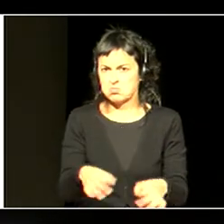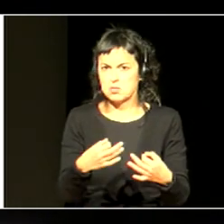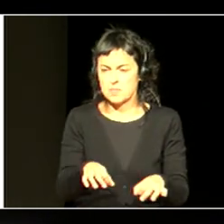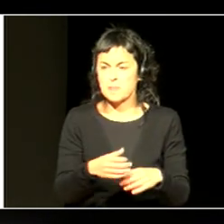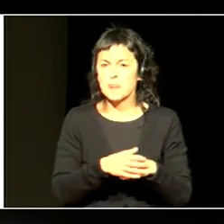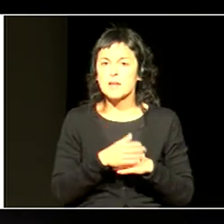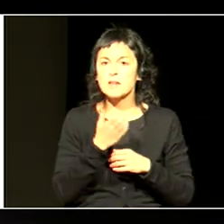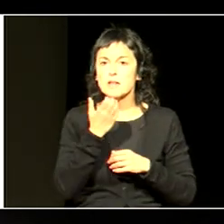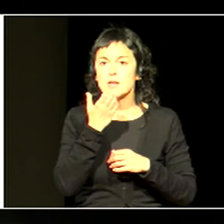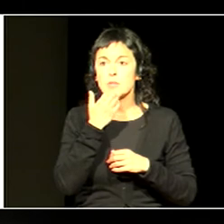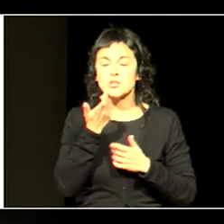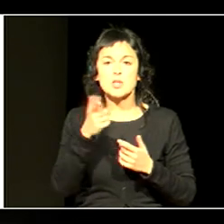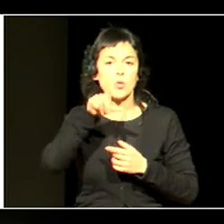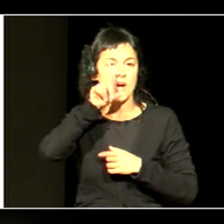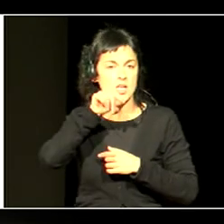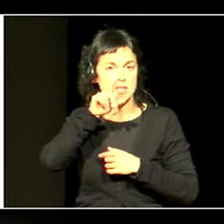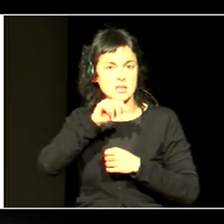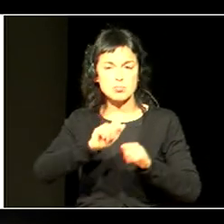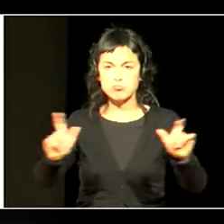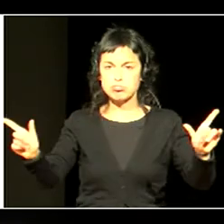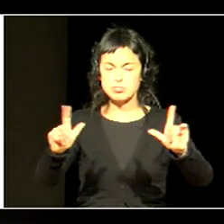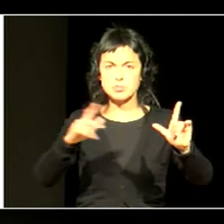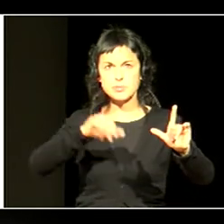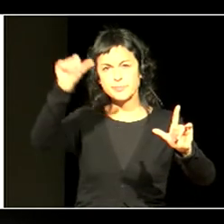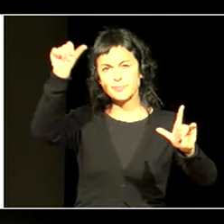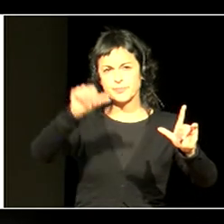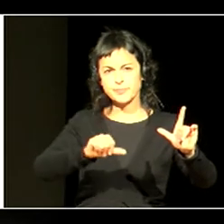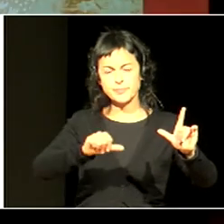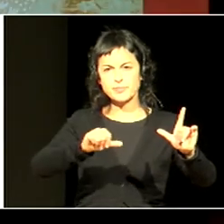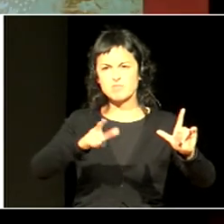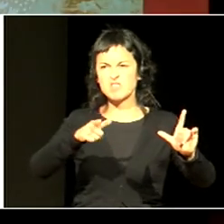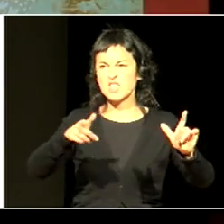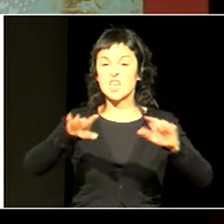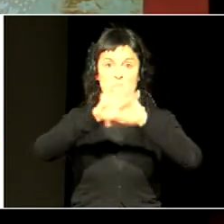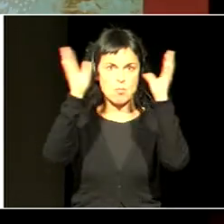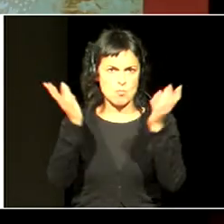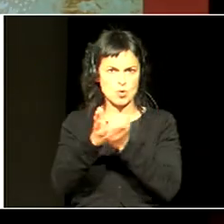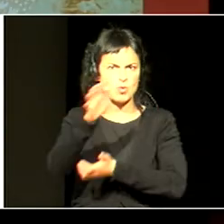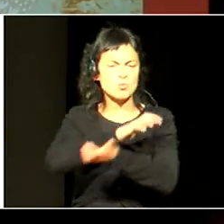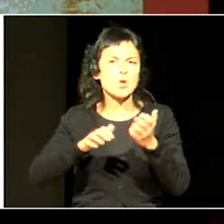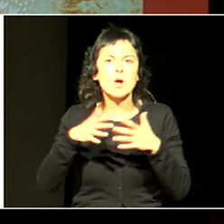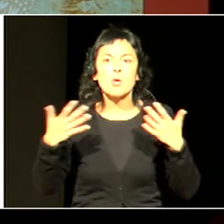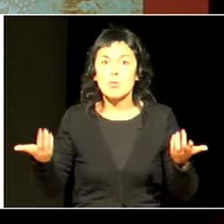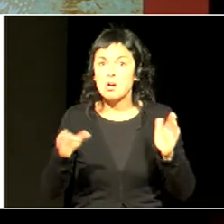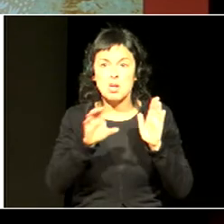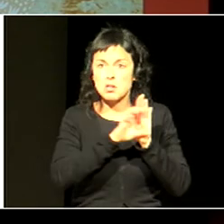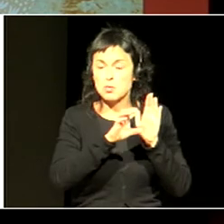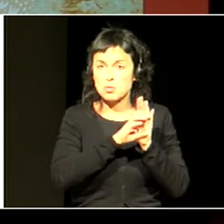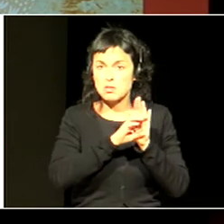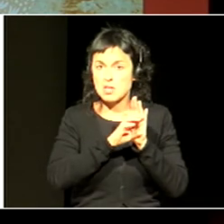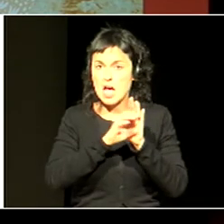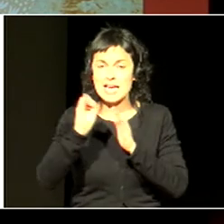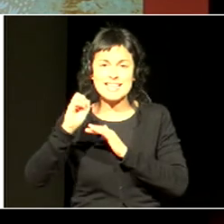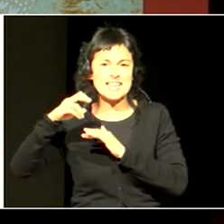badozu Euskal Telebista eta ikusten badozu zer dagoen, zertzu gatazka dagozen mundu mailan, kurrikulun hori da indexa plantatzen da